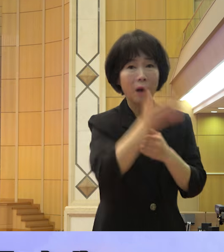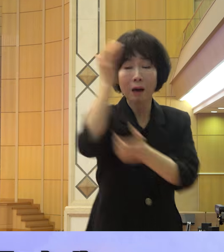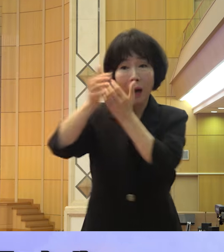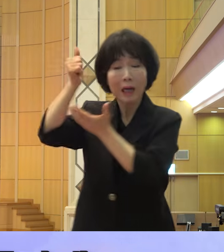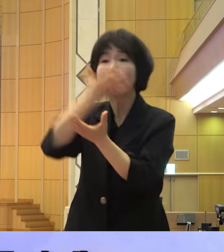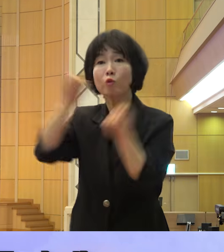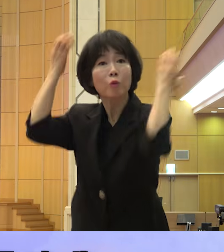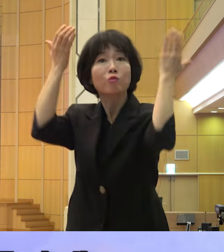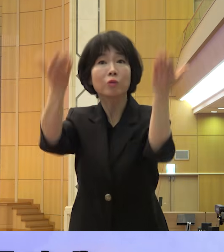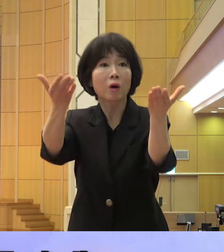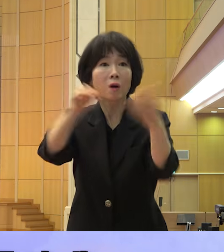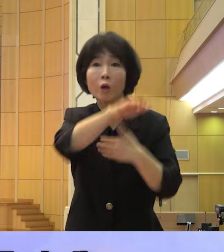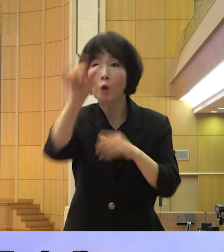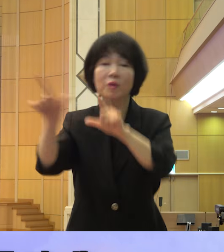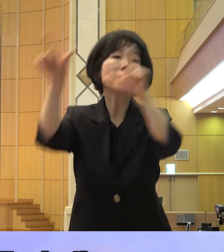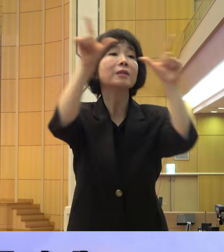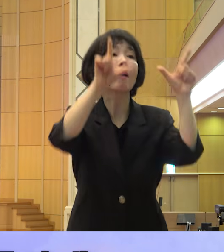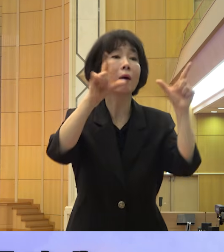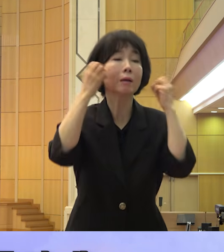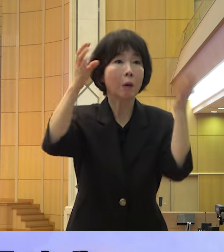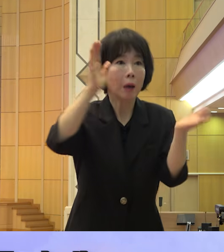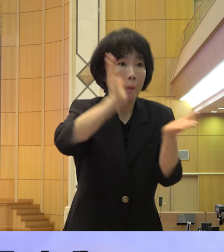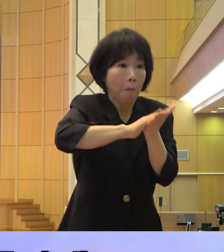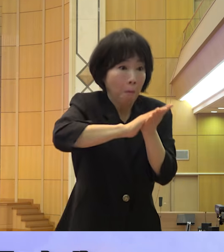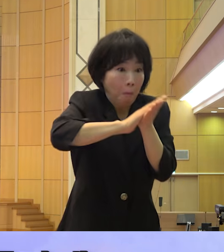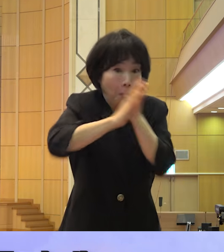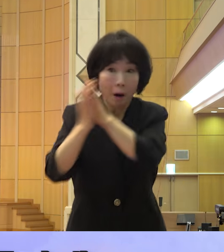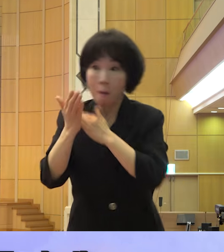하나님이 축복하셔서 우리의 삶이 변화됐다고 하는 것을 말씀해 주고 있는 것입니다.